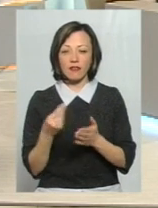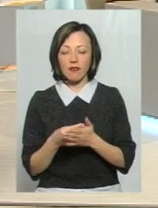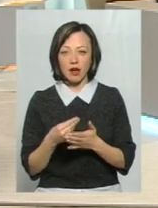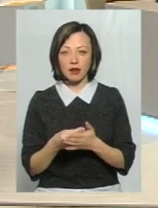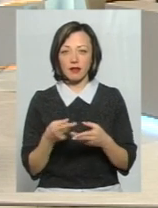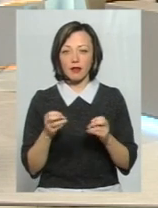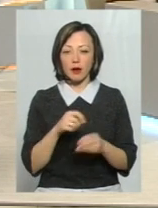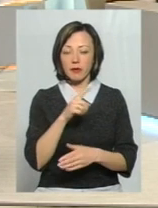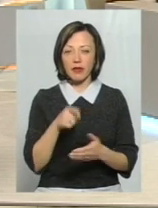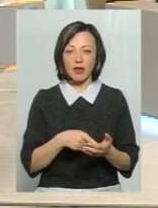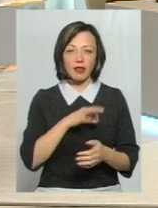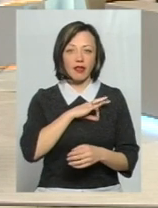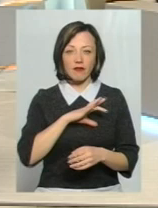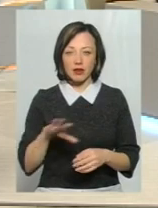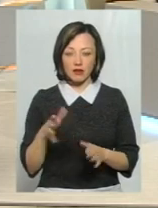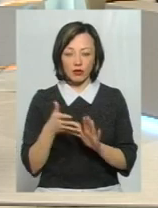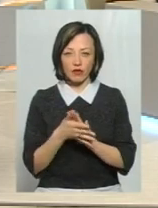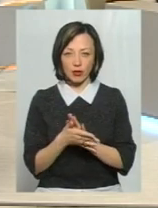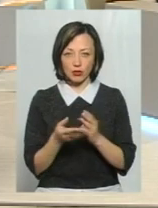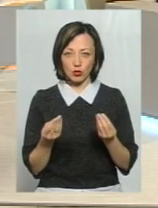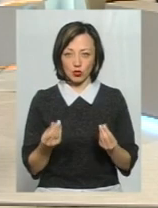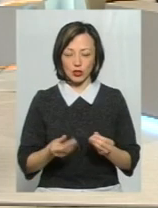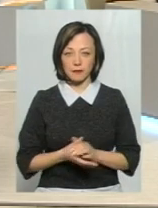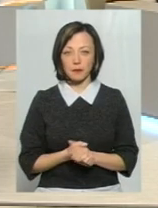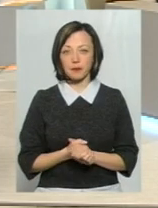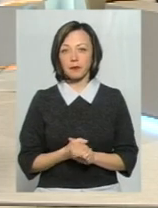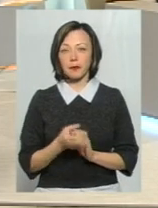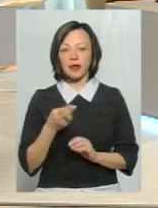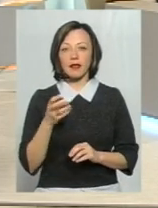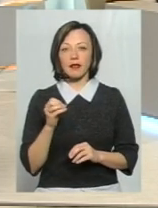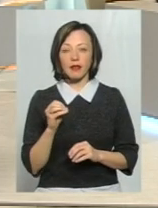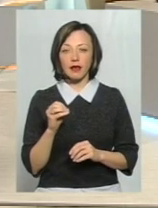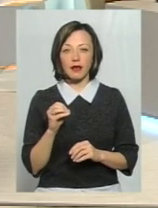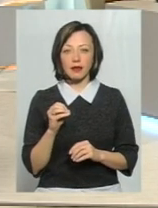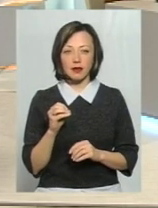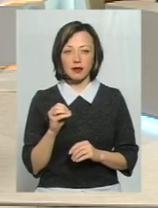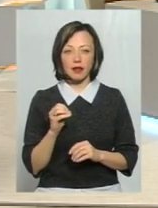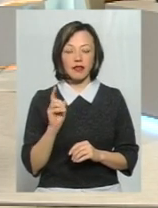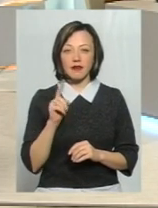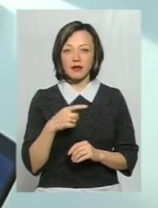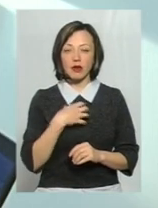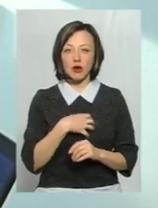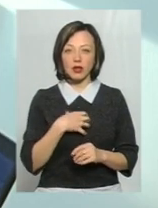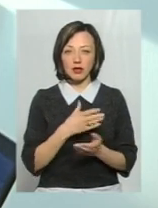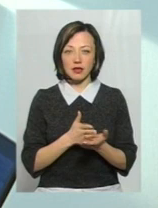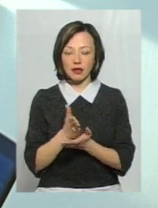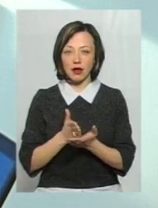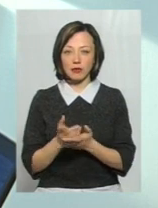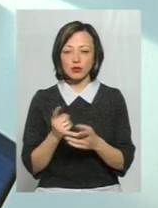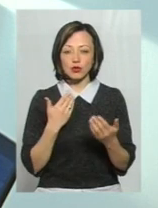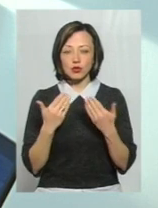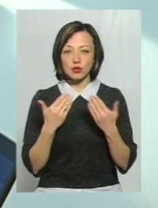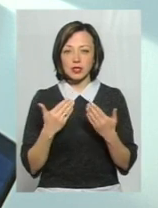де питання неефективно використовуваності кошти, де не в ті пріоритетні напрямки. Тому що стосується